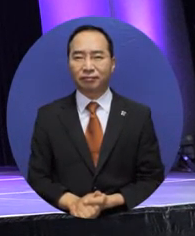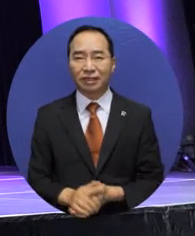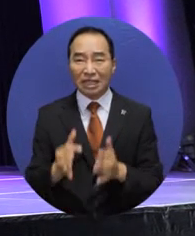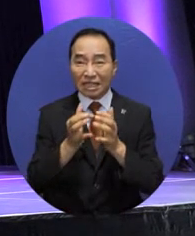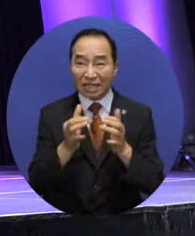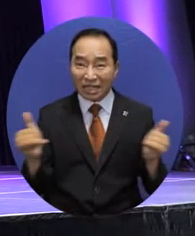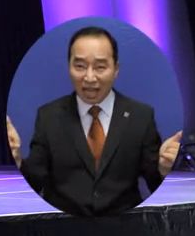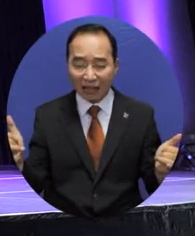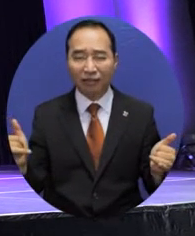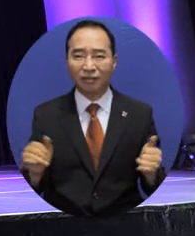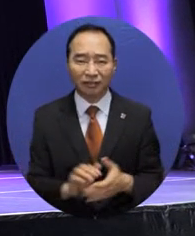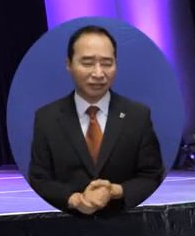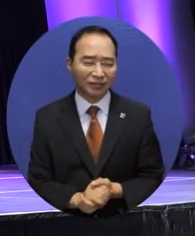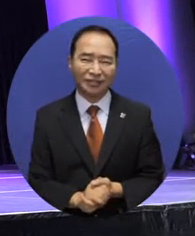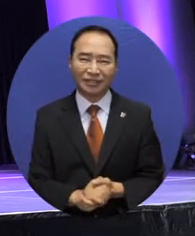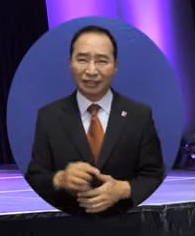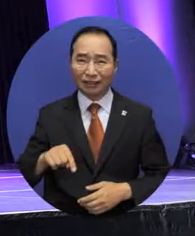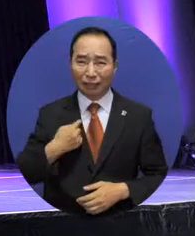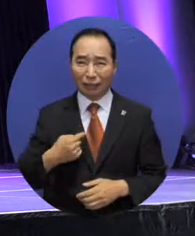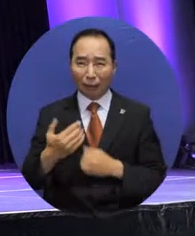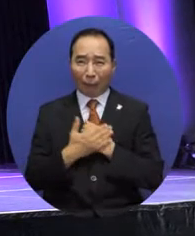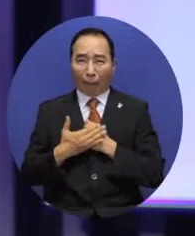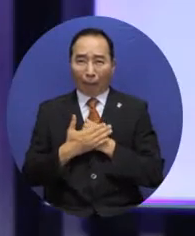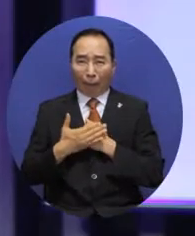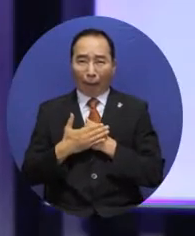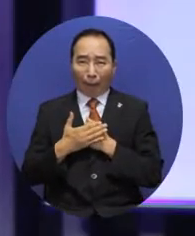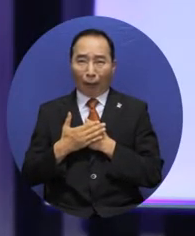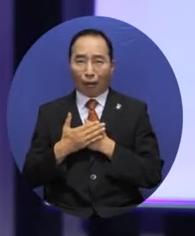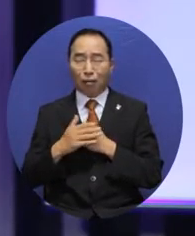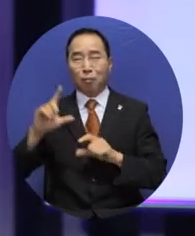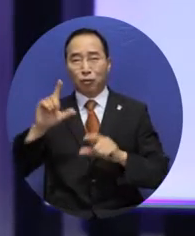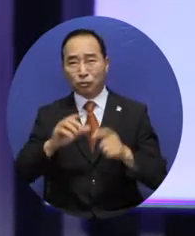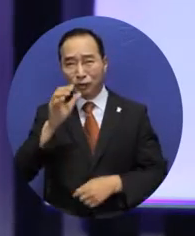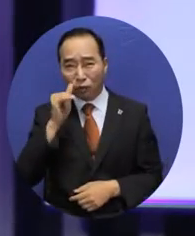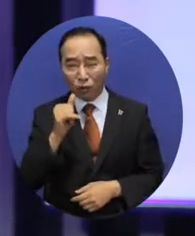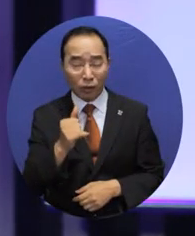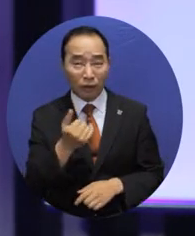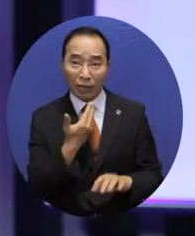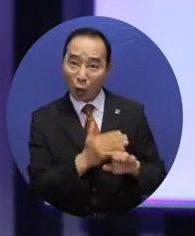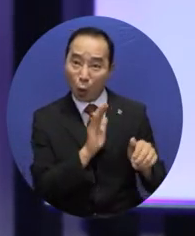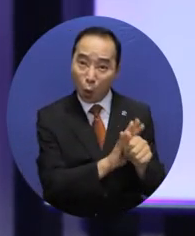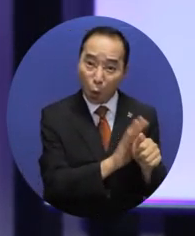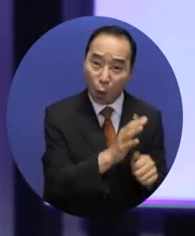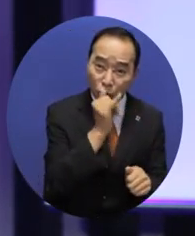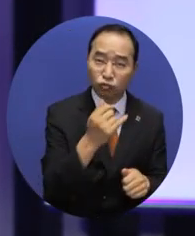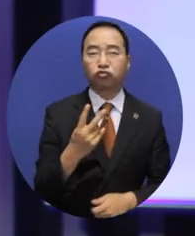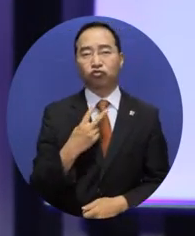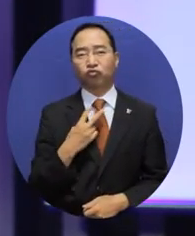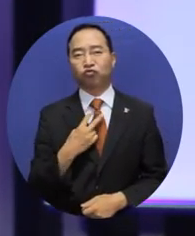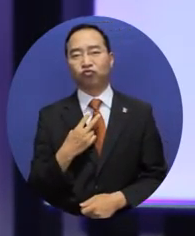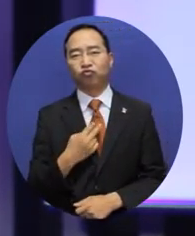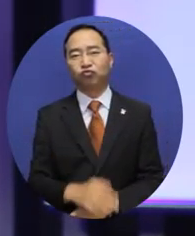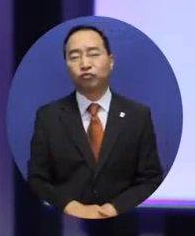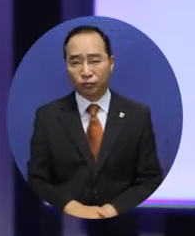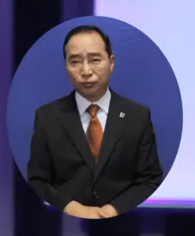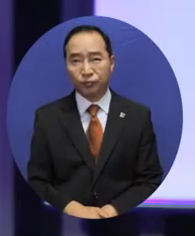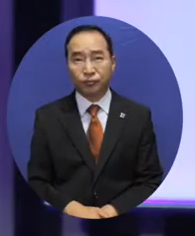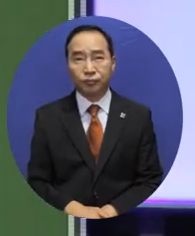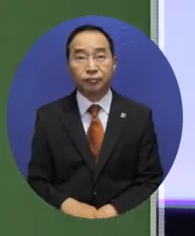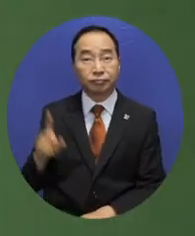있고 이타적 유전자도 있습니다. 리차드 도킨스는 이기적 유전자론에서 이렇게